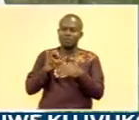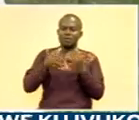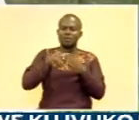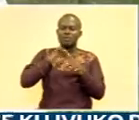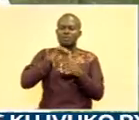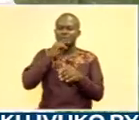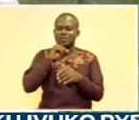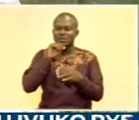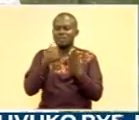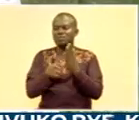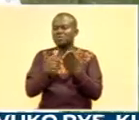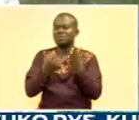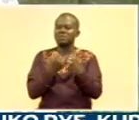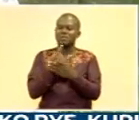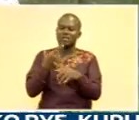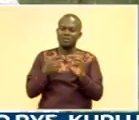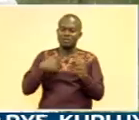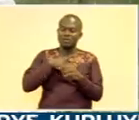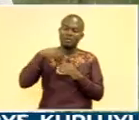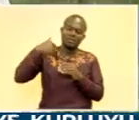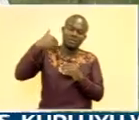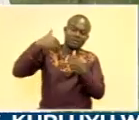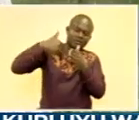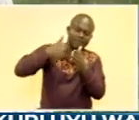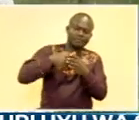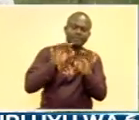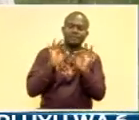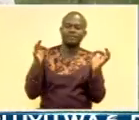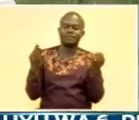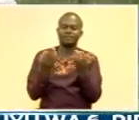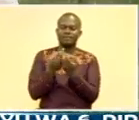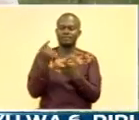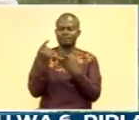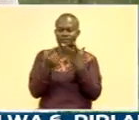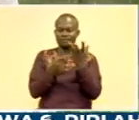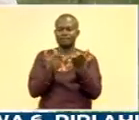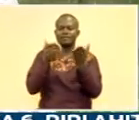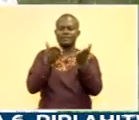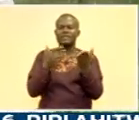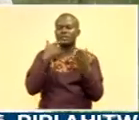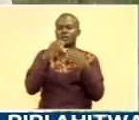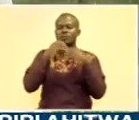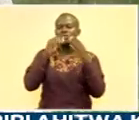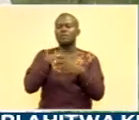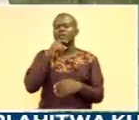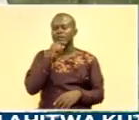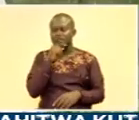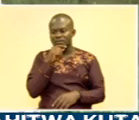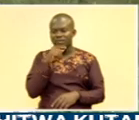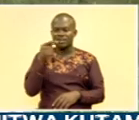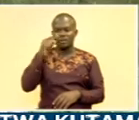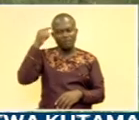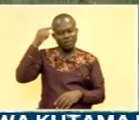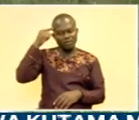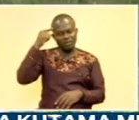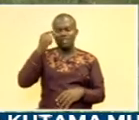umugabo nta kibazo bibateye. Ariko tugenda tumanuka twegera umuryango, cya kintu kiracyahari yuko umuyobozi ari umugabo. Iyo rero ni